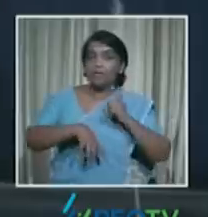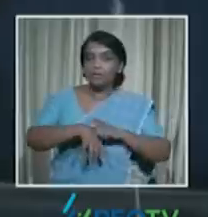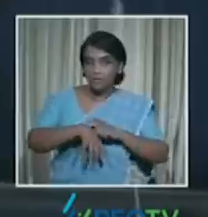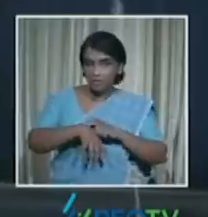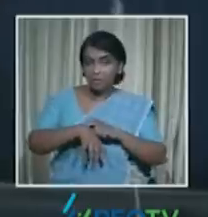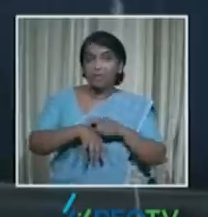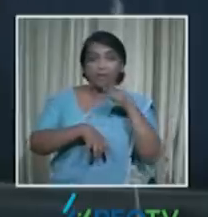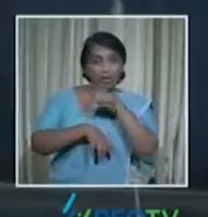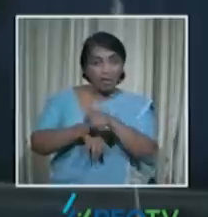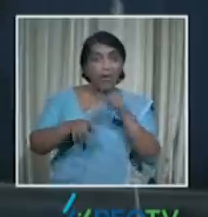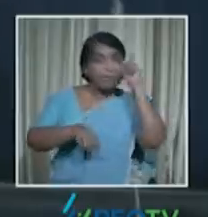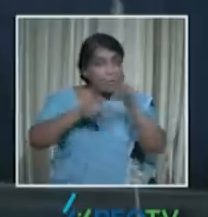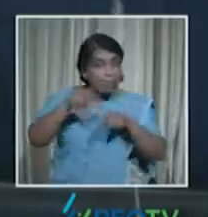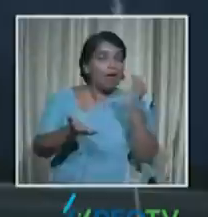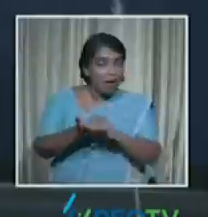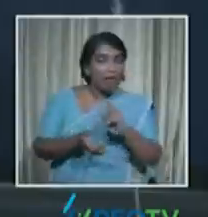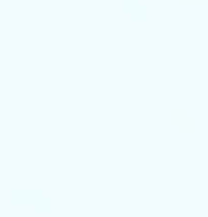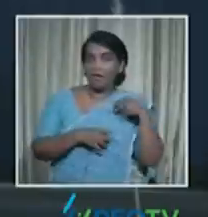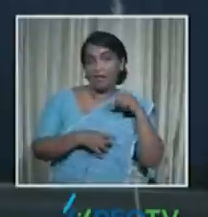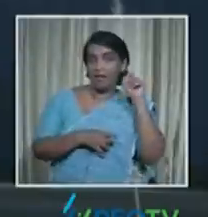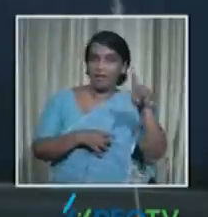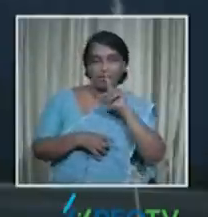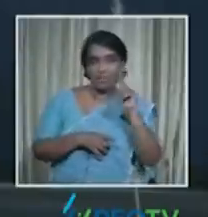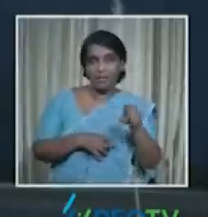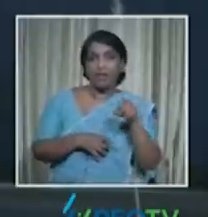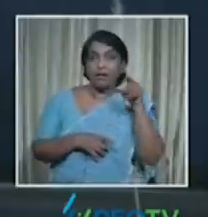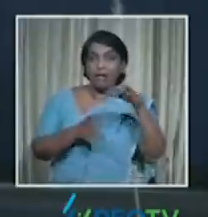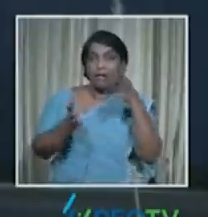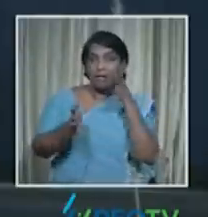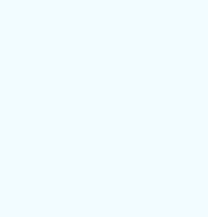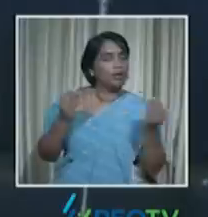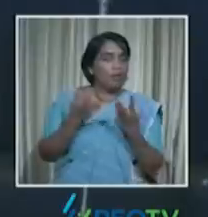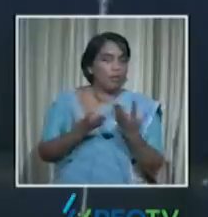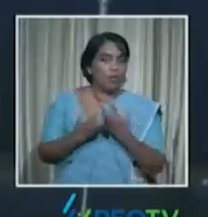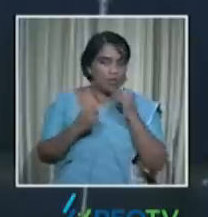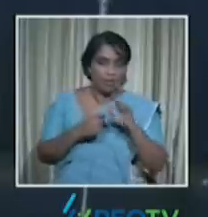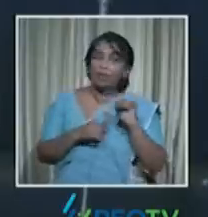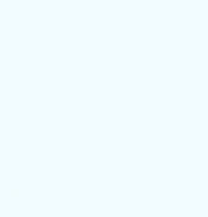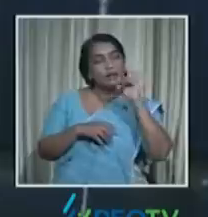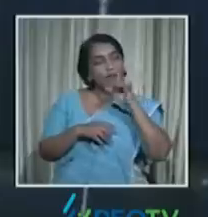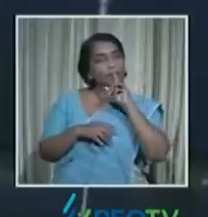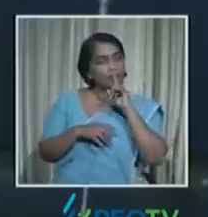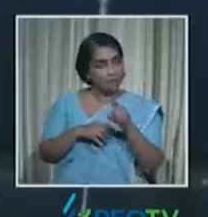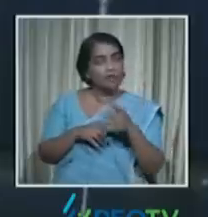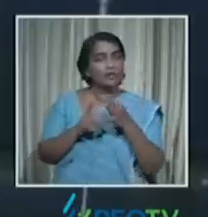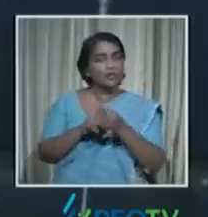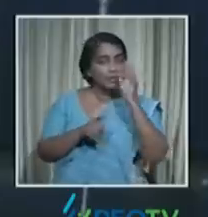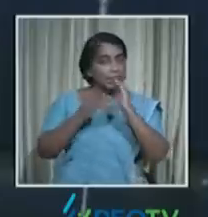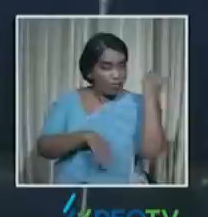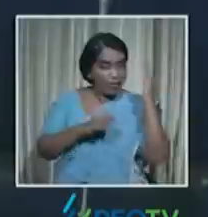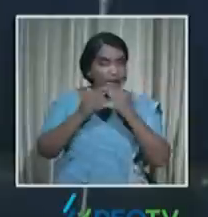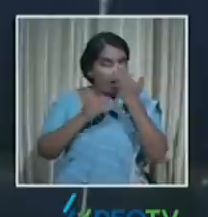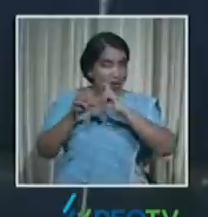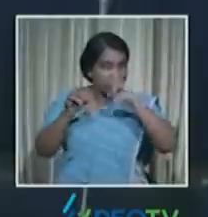ඔය මහ ජනතාව ඇවිල්ලා ආපහු කියයි අන්න ඒ ගත්තු කෙනාගෙනම කියලා ගෝ හෝම් කියයි යම් කිසි කෙනෙක් කියනවා නම් ජනාධිපතිවරයා ඉල්ලාස් වෙන්න ඕනේ